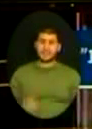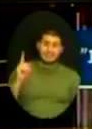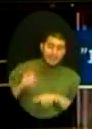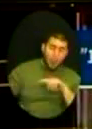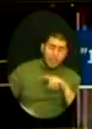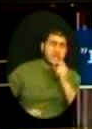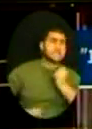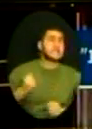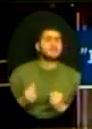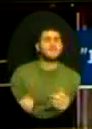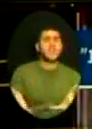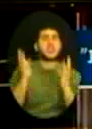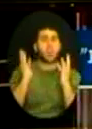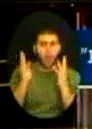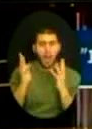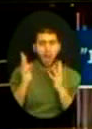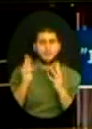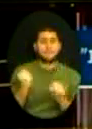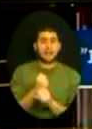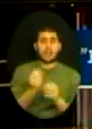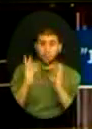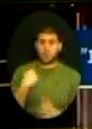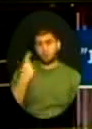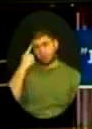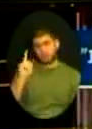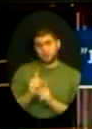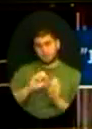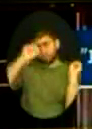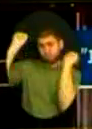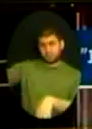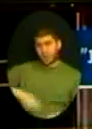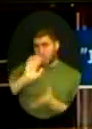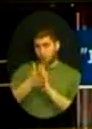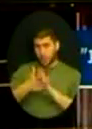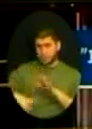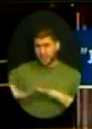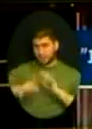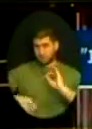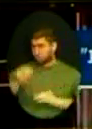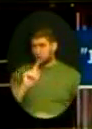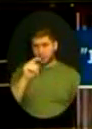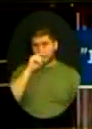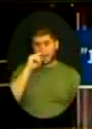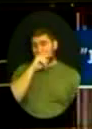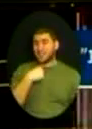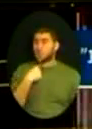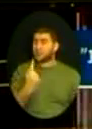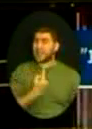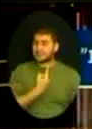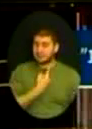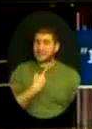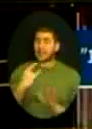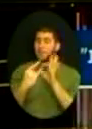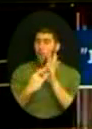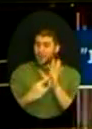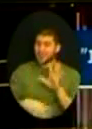הטעות הקשה, האיומה, המעשה הנורא הזה, אז אנחנו עכשיו נזרוק לפח את כל מה שעושה המערכת הזאת. אנחנו, אני אומרת אני,